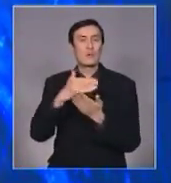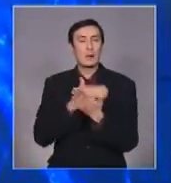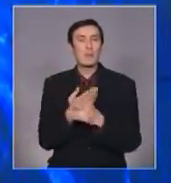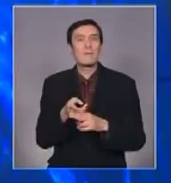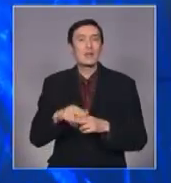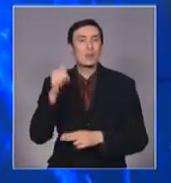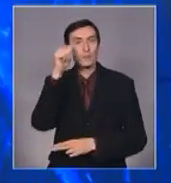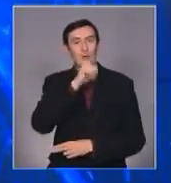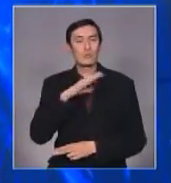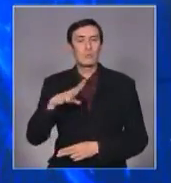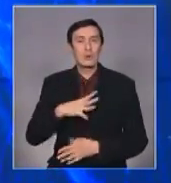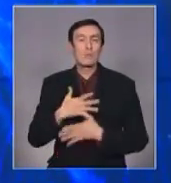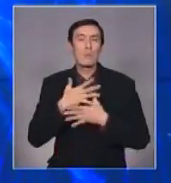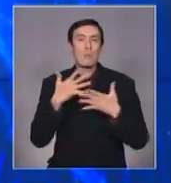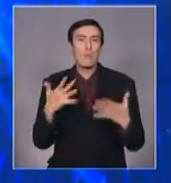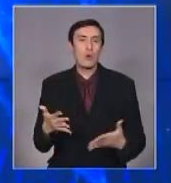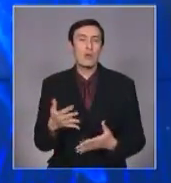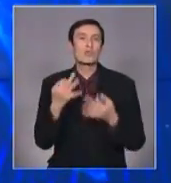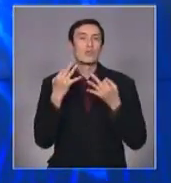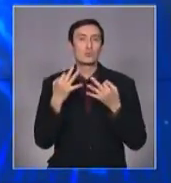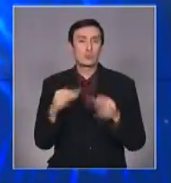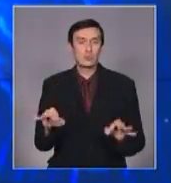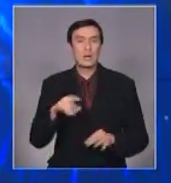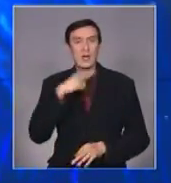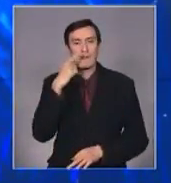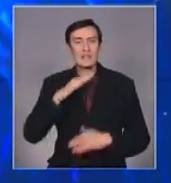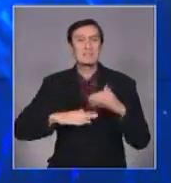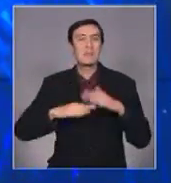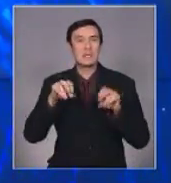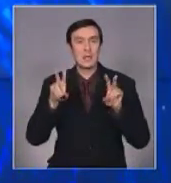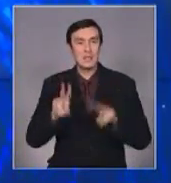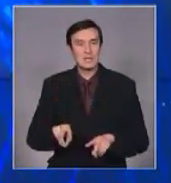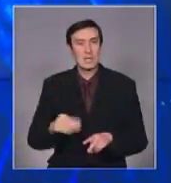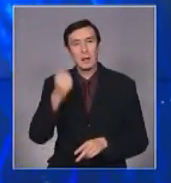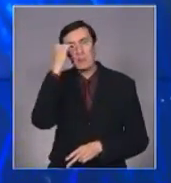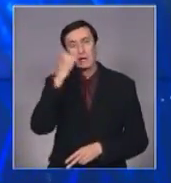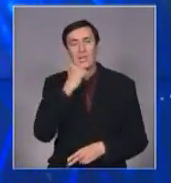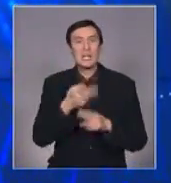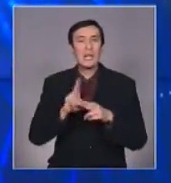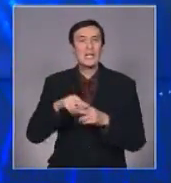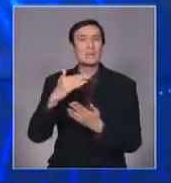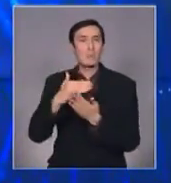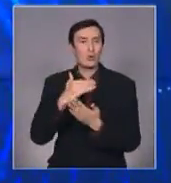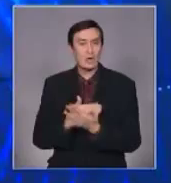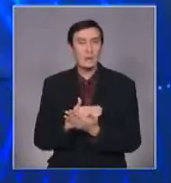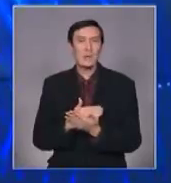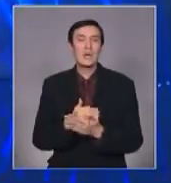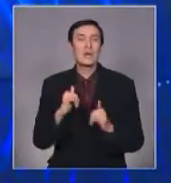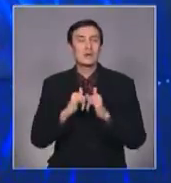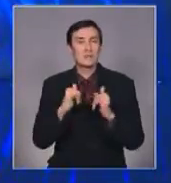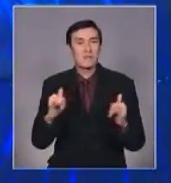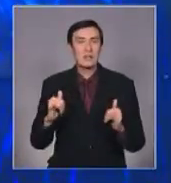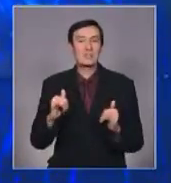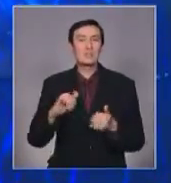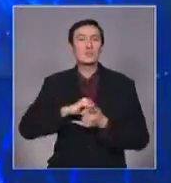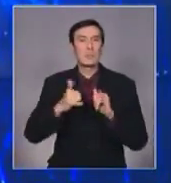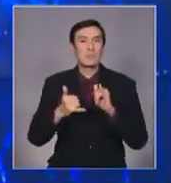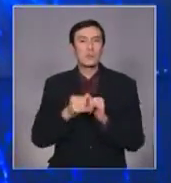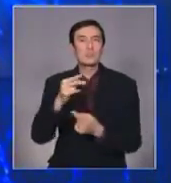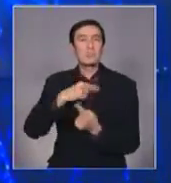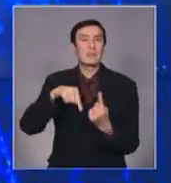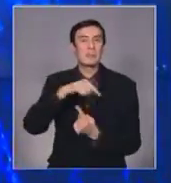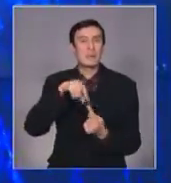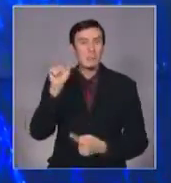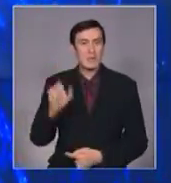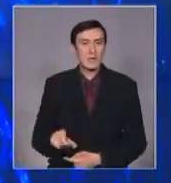в этом году, сделали ее еще более доступной, говорят эксперты. Благодаря дорожной карте развил свое дело усть-каменогорский